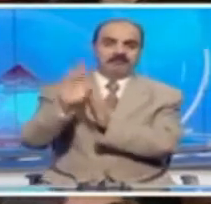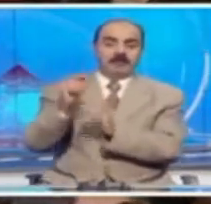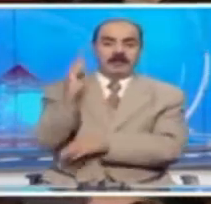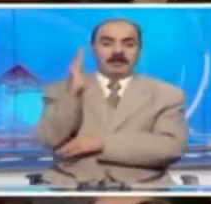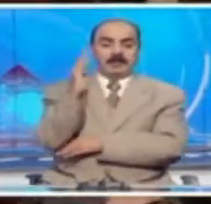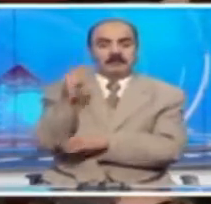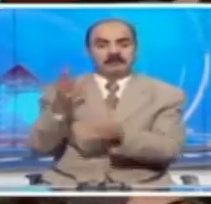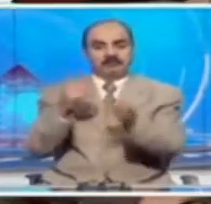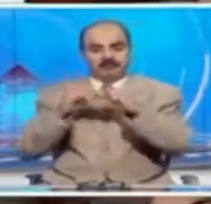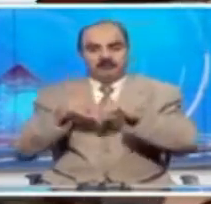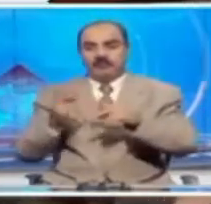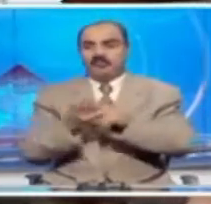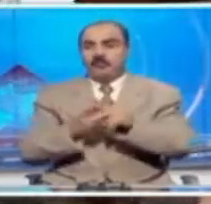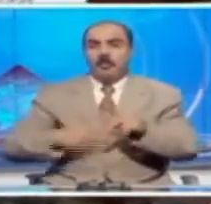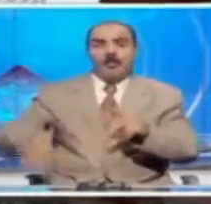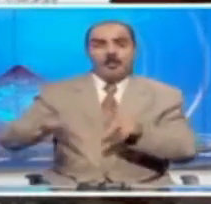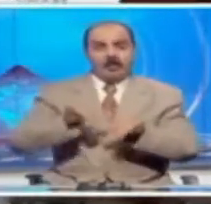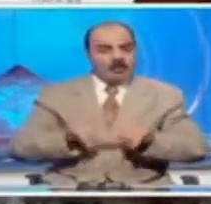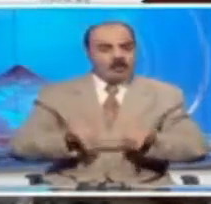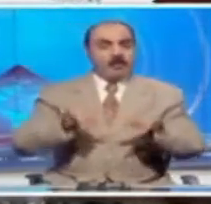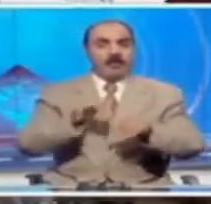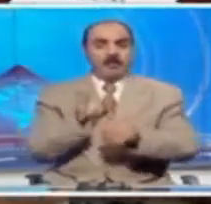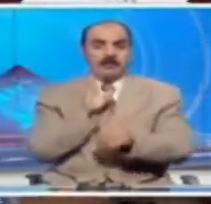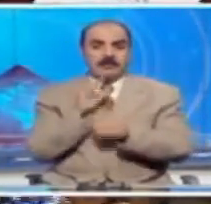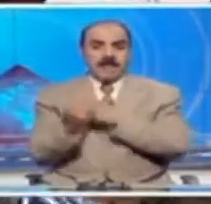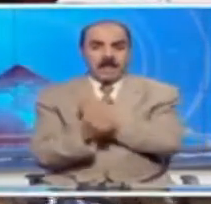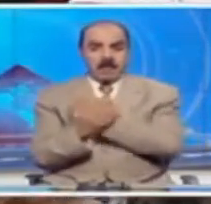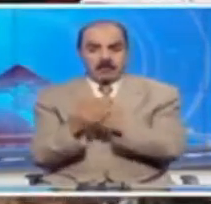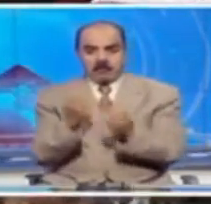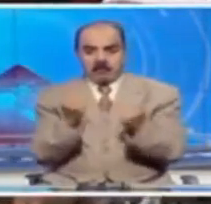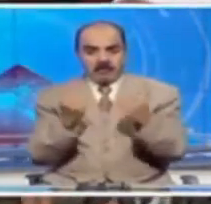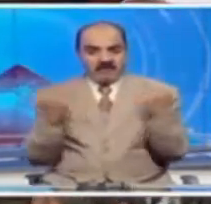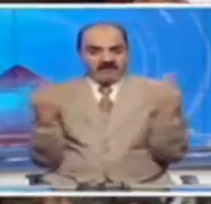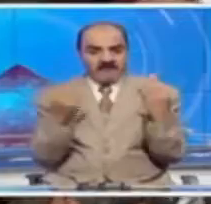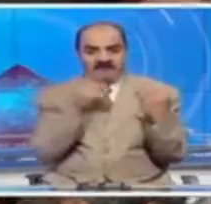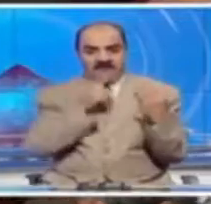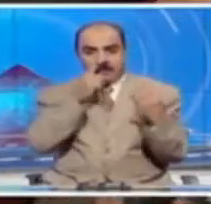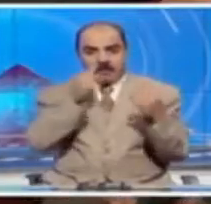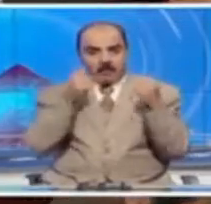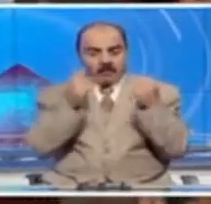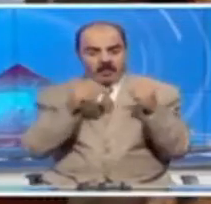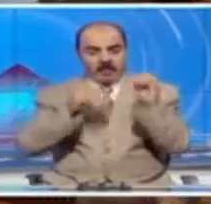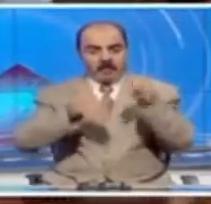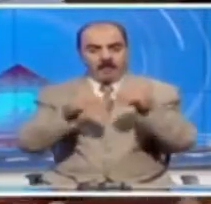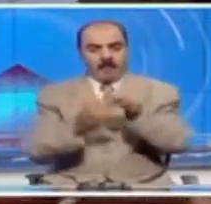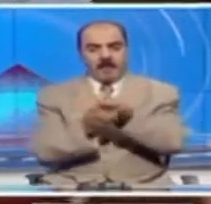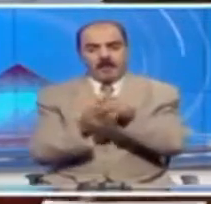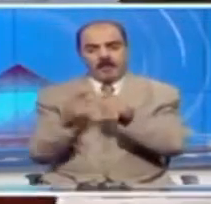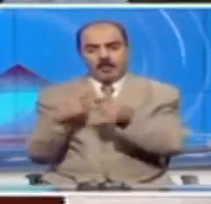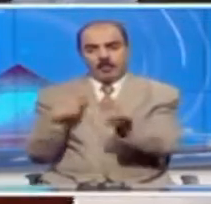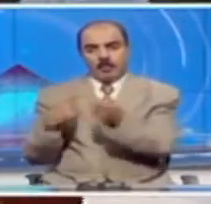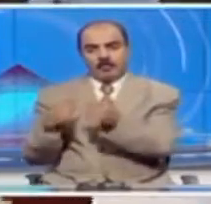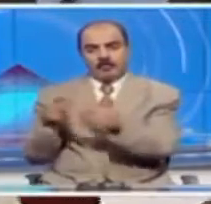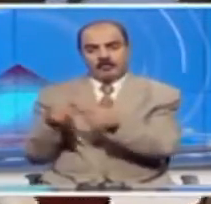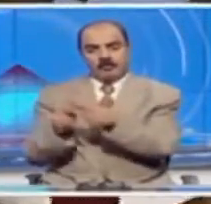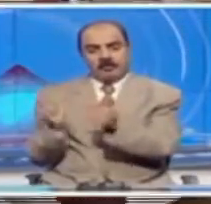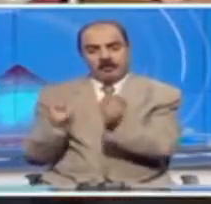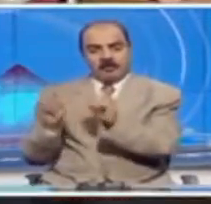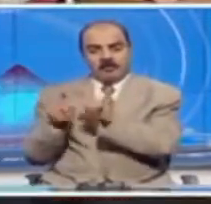أساسي لإمداد سوق العمل بالعمالة المدربة واللازمة من خلال إنشاء الجامعات التكنولوجية